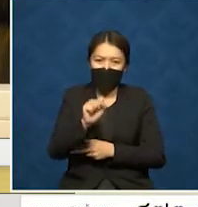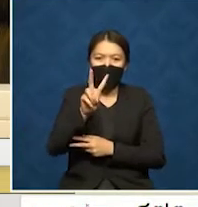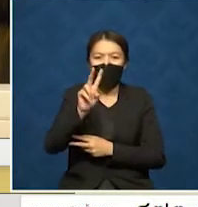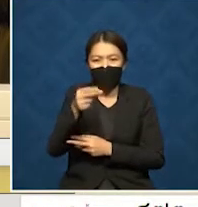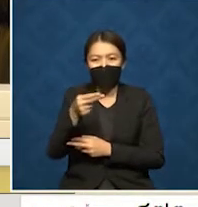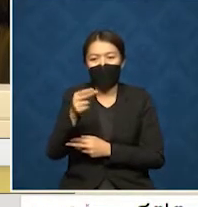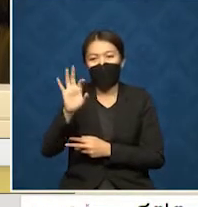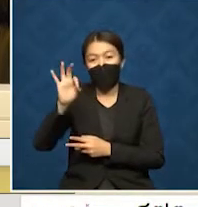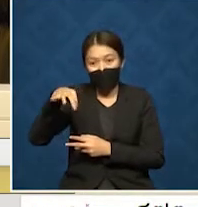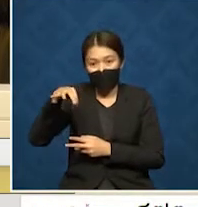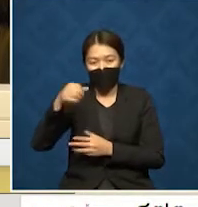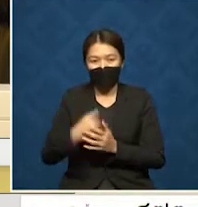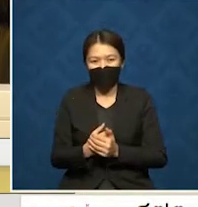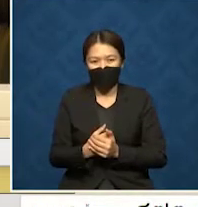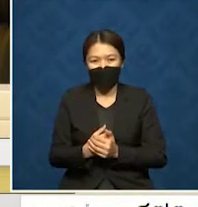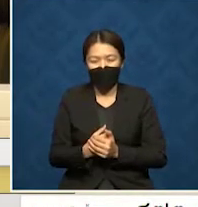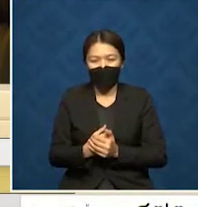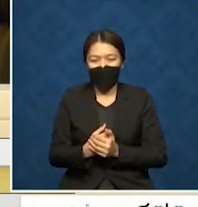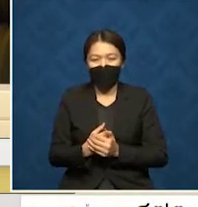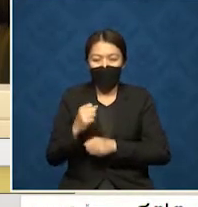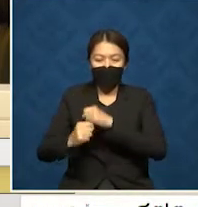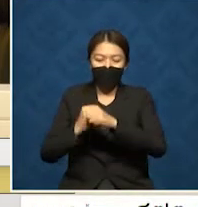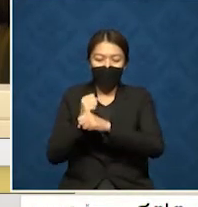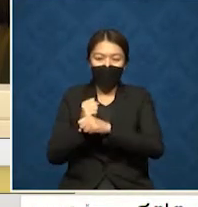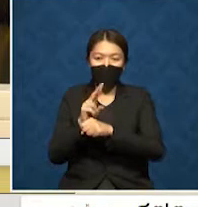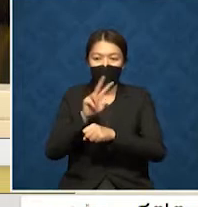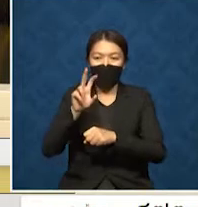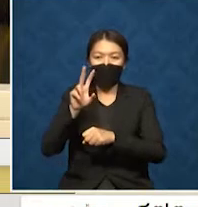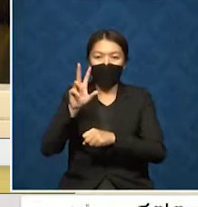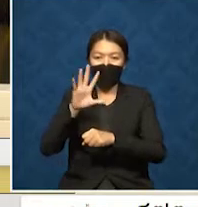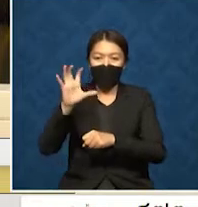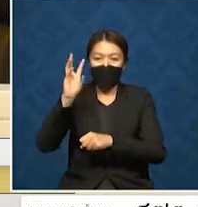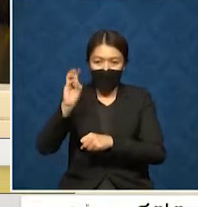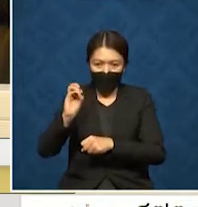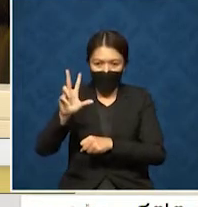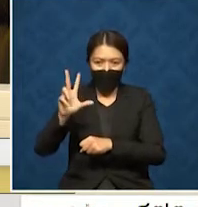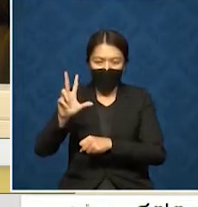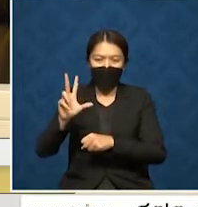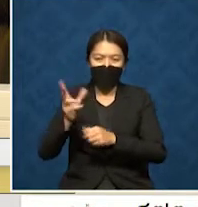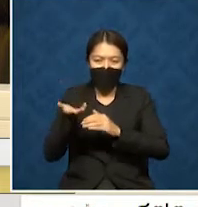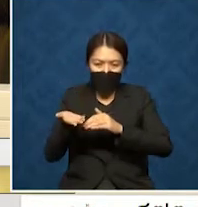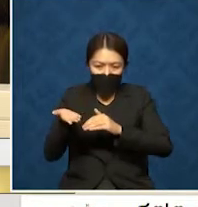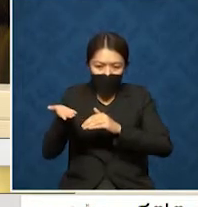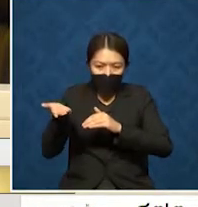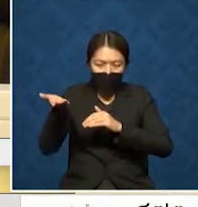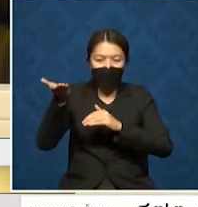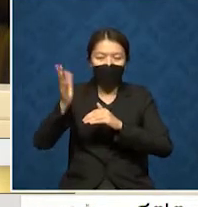229,000 เศษและในปี2563ก็ดีขึ้นเหลือแค่